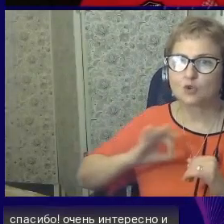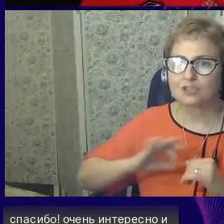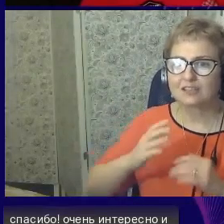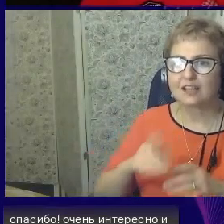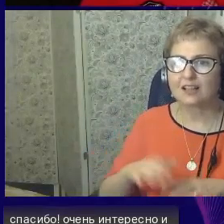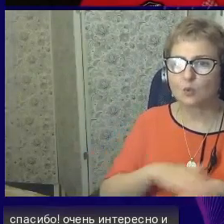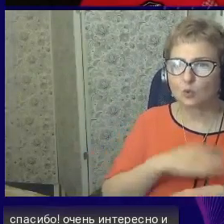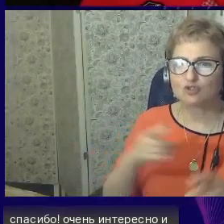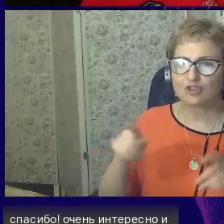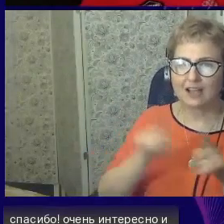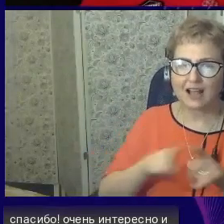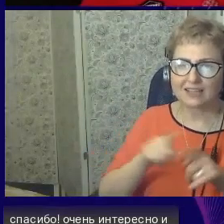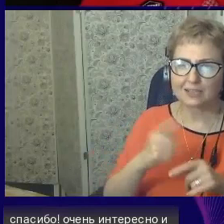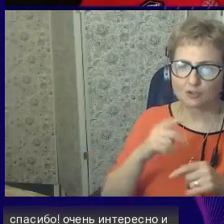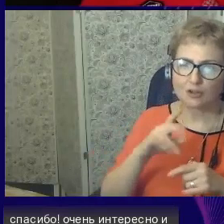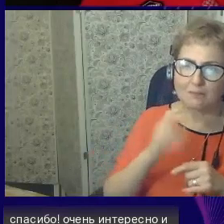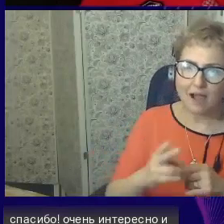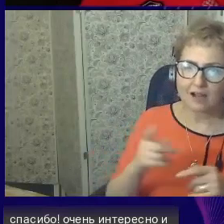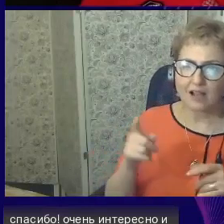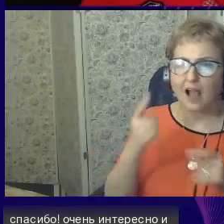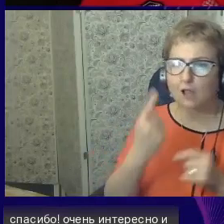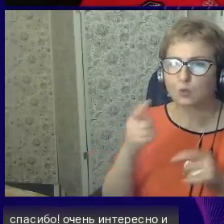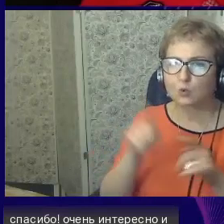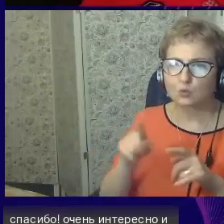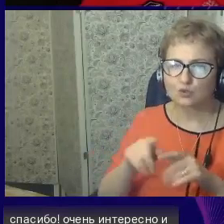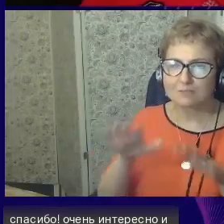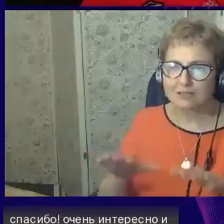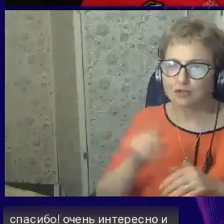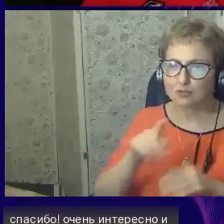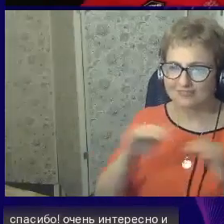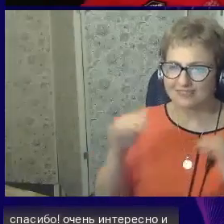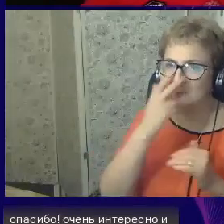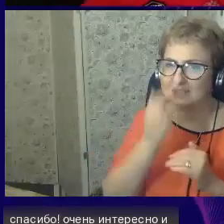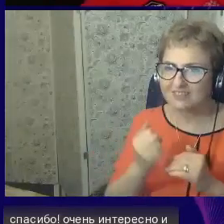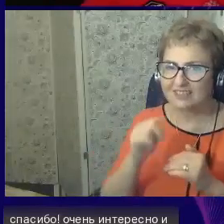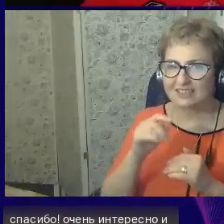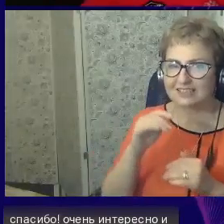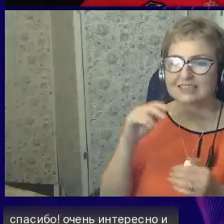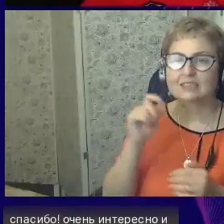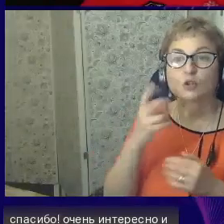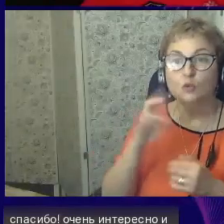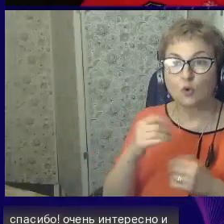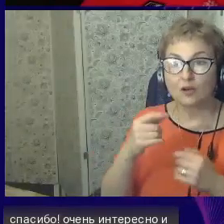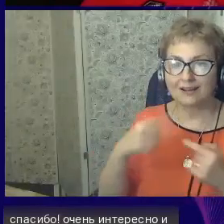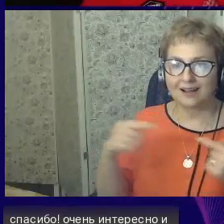можно дольше один и тот же парк или одну и ту же местность, чтобы они привыкали, но при этом ставим им разные